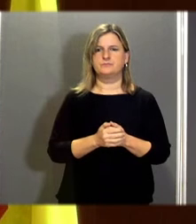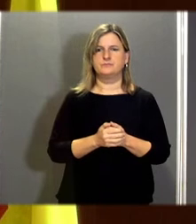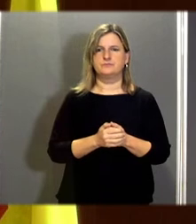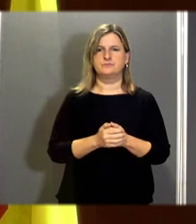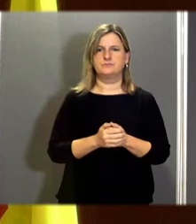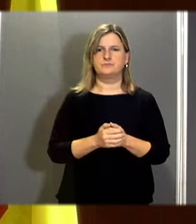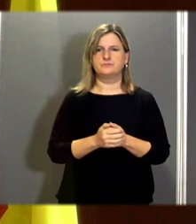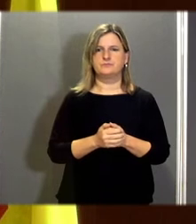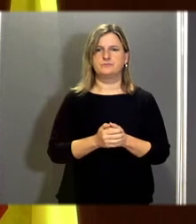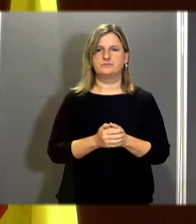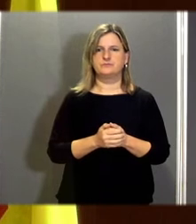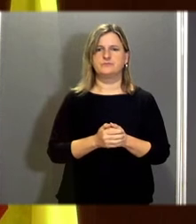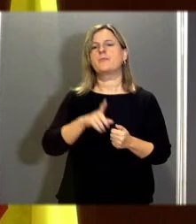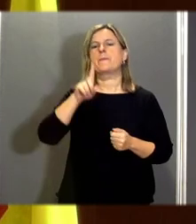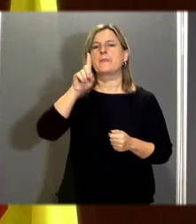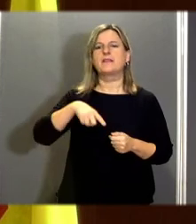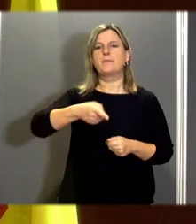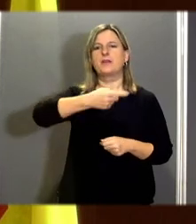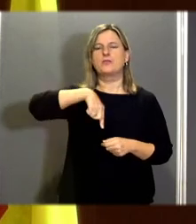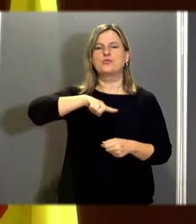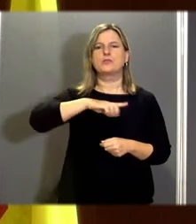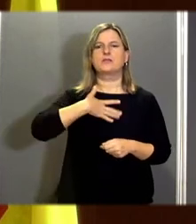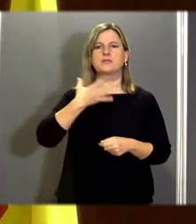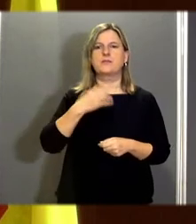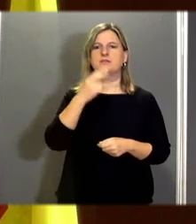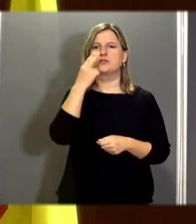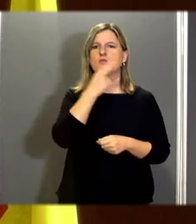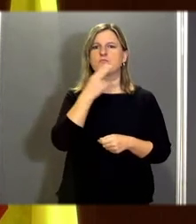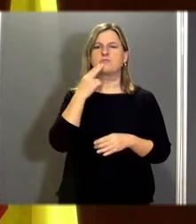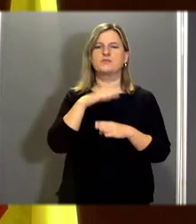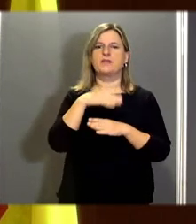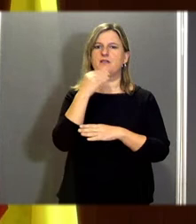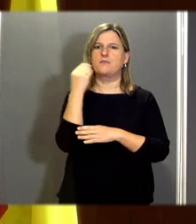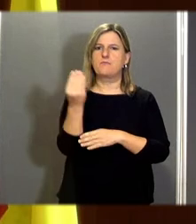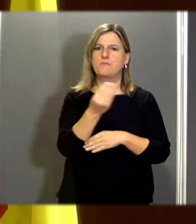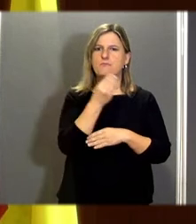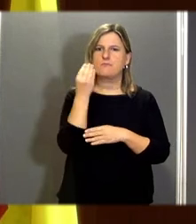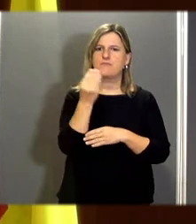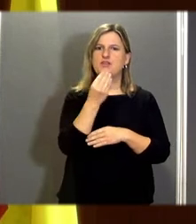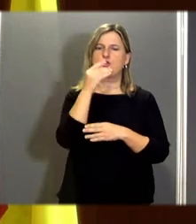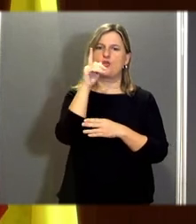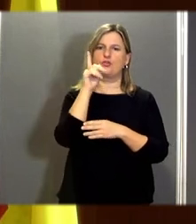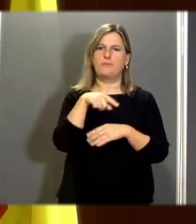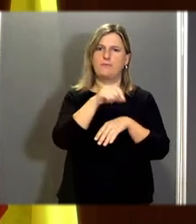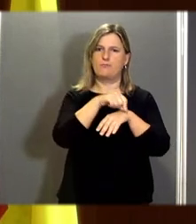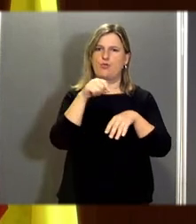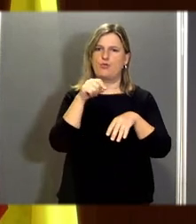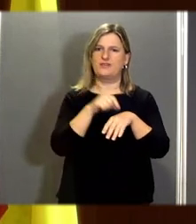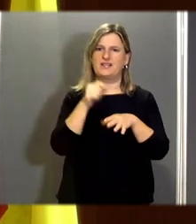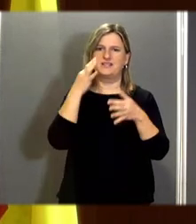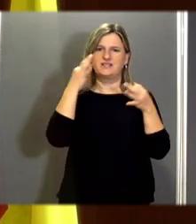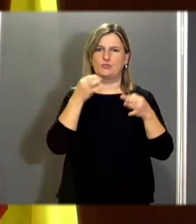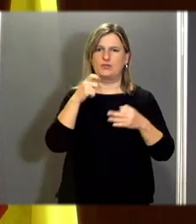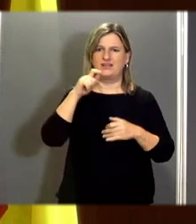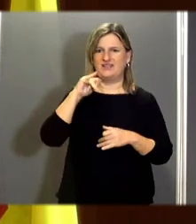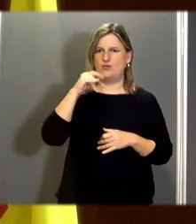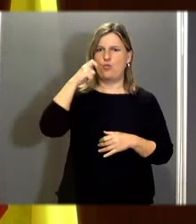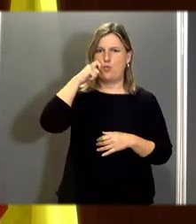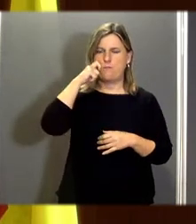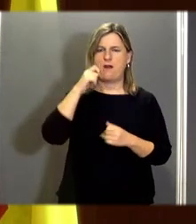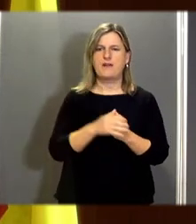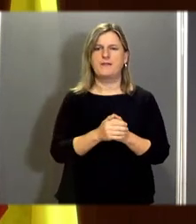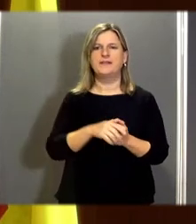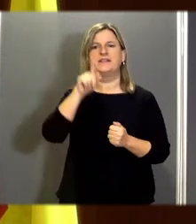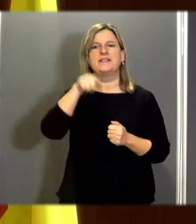i que pot tenir un compromís en la millora i l'increment de polítiques de seguretat humana. I va haver-hi una altra línia de pensament